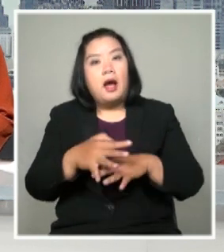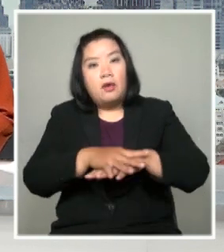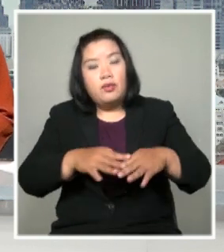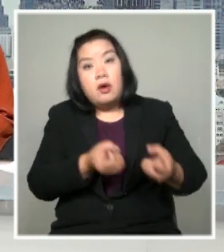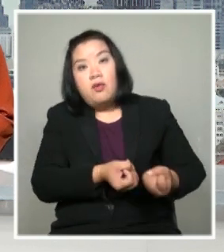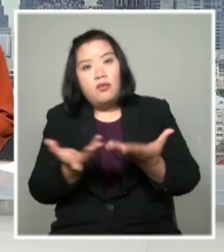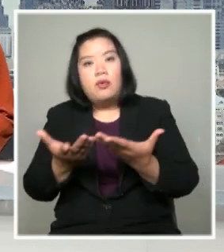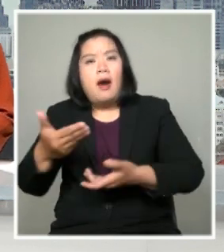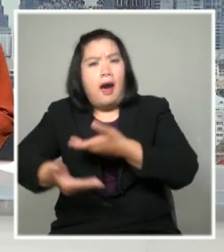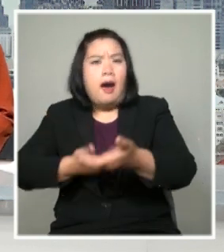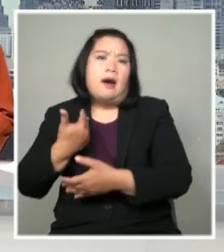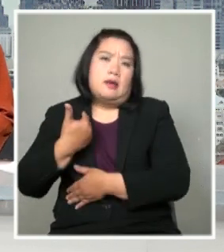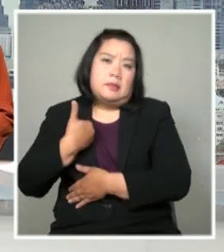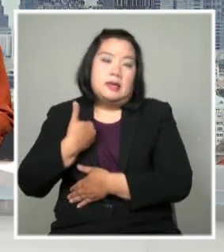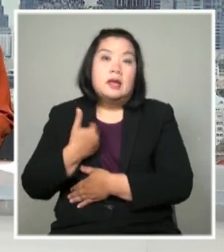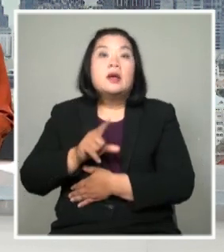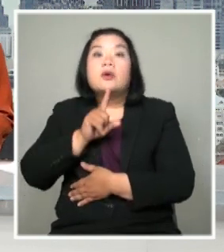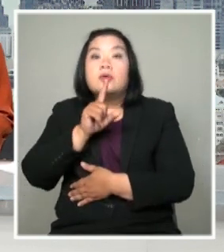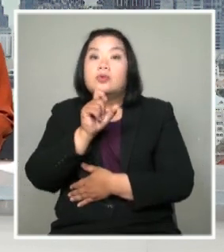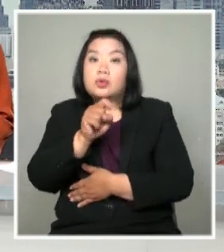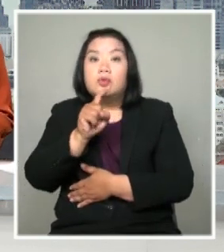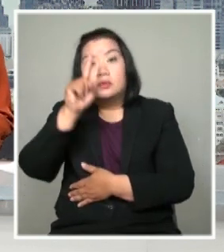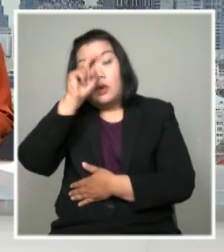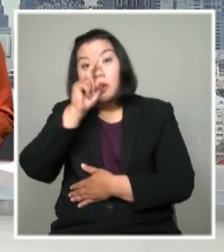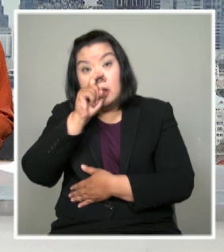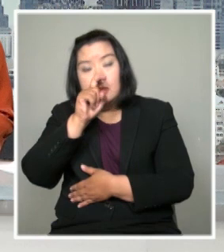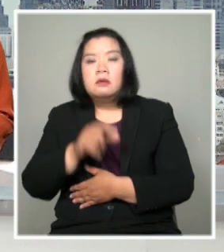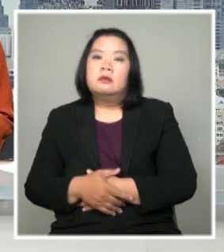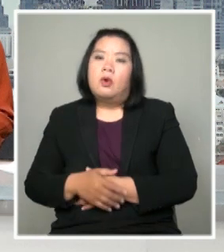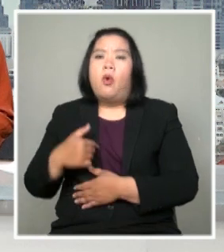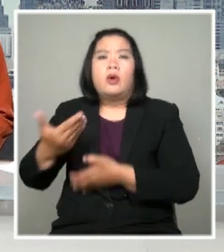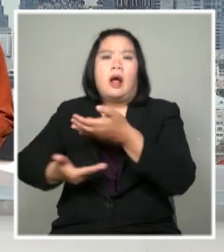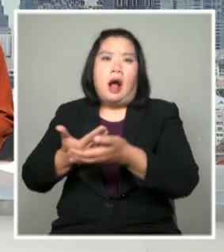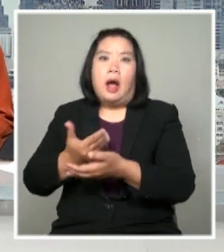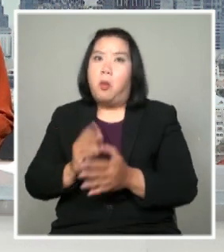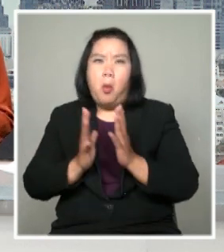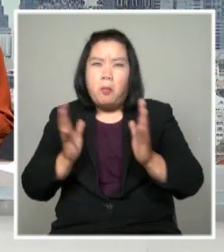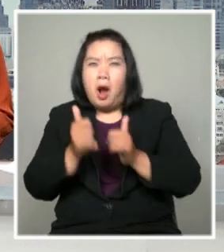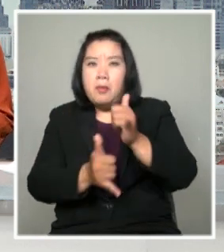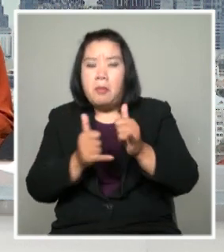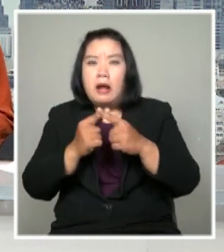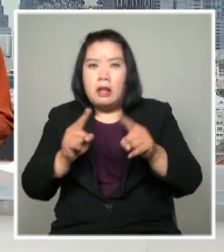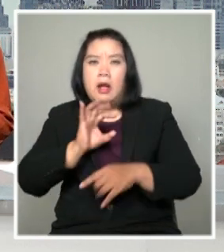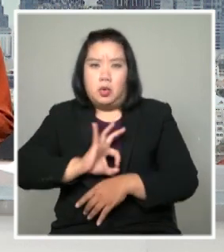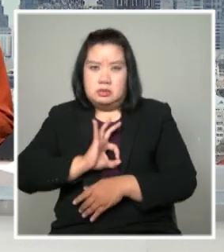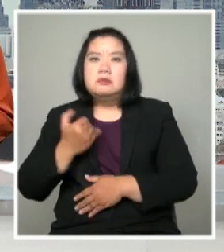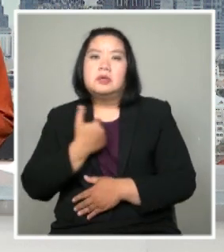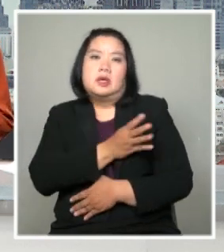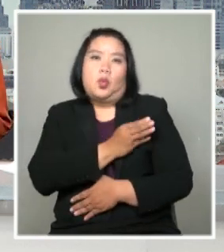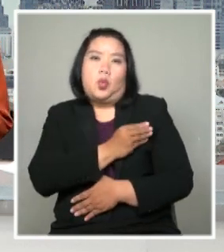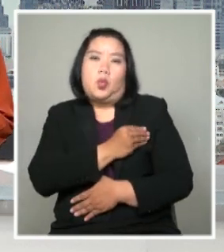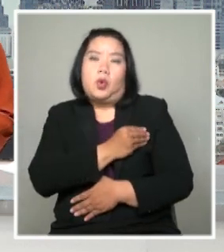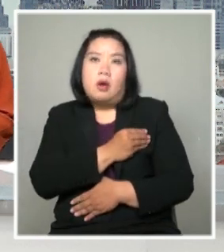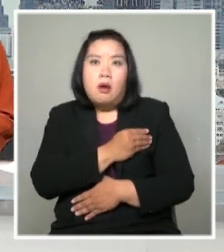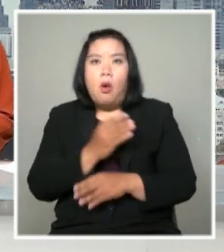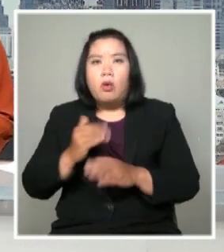นี้เนี่ยคึกคักจริงๆนะคะแม่ค้าขายของไปแต่ว่ามีความกังวลใจค่ะเพราะเขากลัวว่าการเดินทางของแรงงานต่